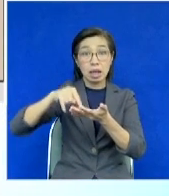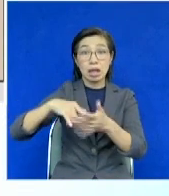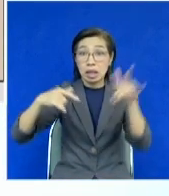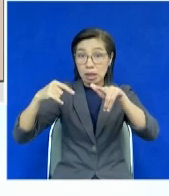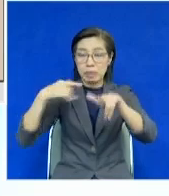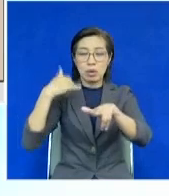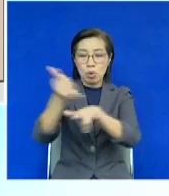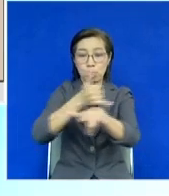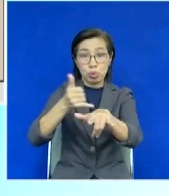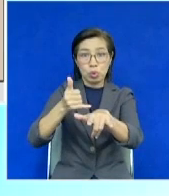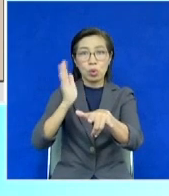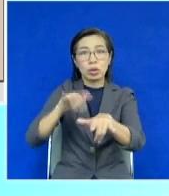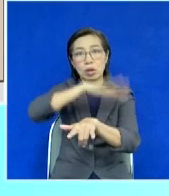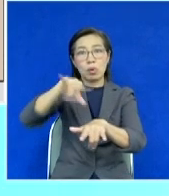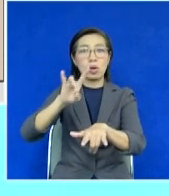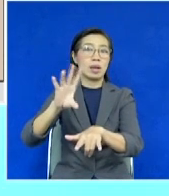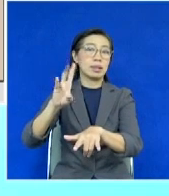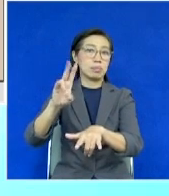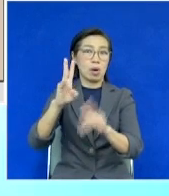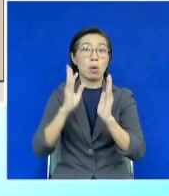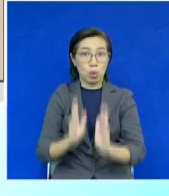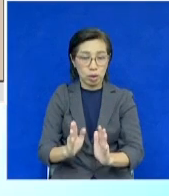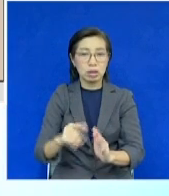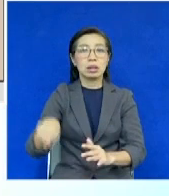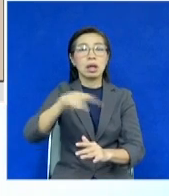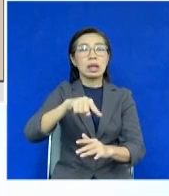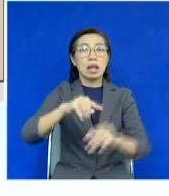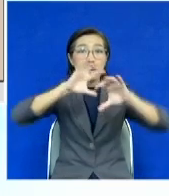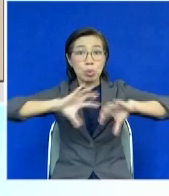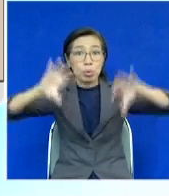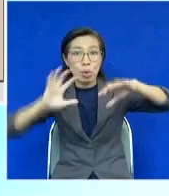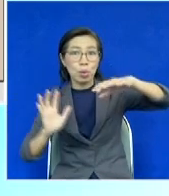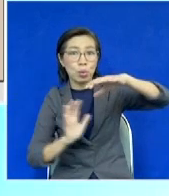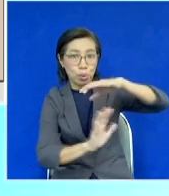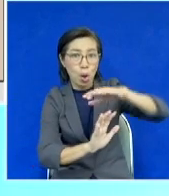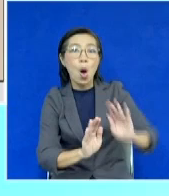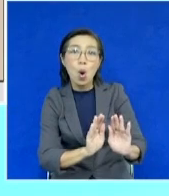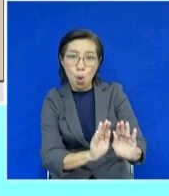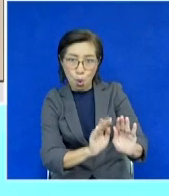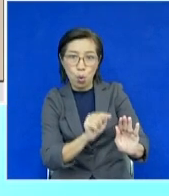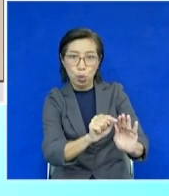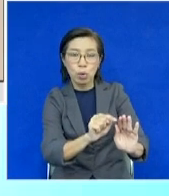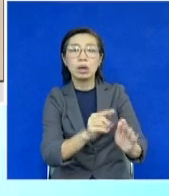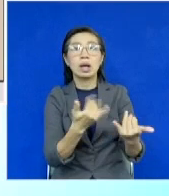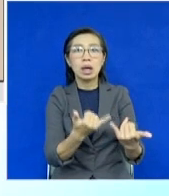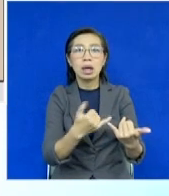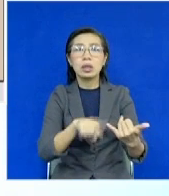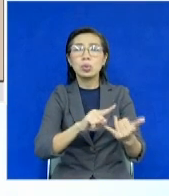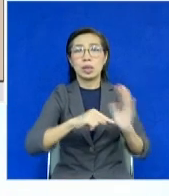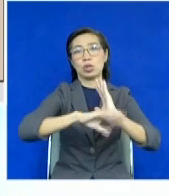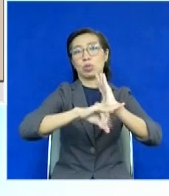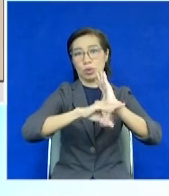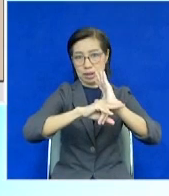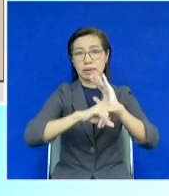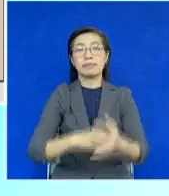วยกันทั้งหมด172คนนะคะแล้วก็ได้มีการเข้าพักในสถานที่เฝ้าระวังที่รัฐจัดให้ในจังหวัดชลบุรี